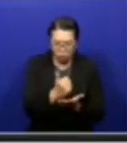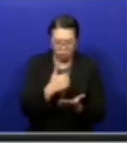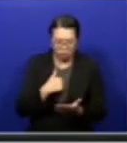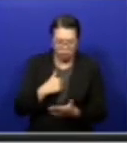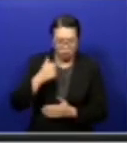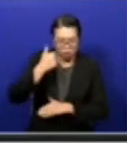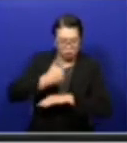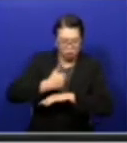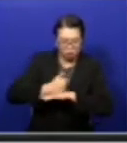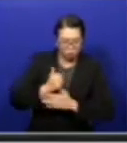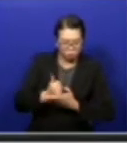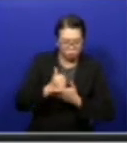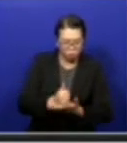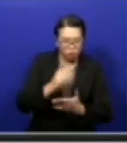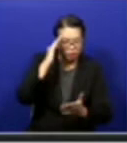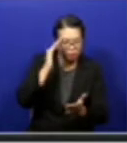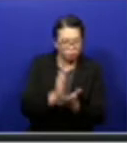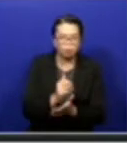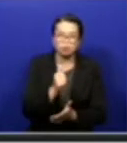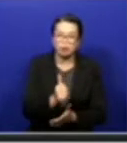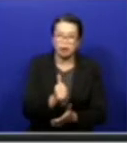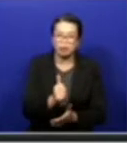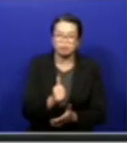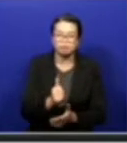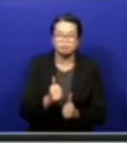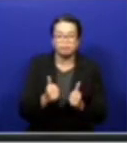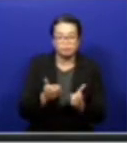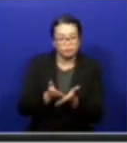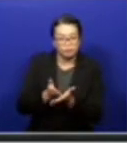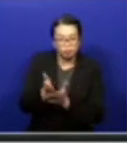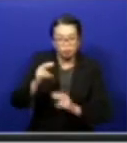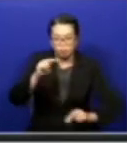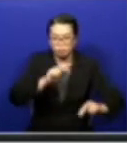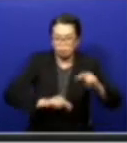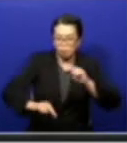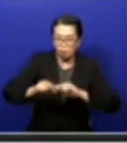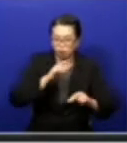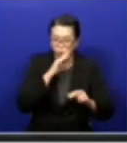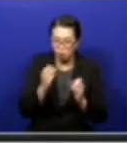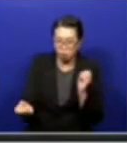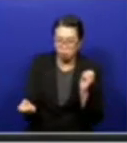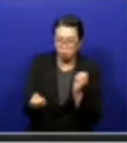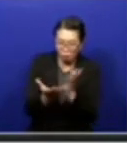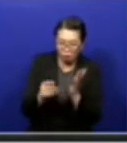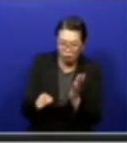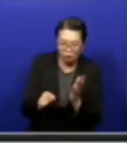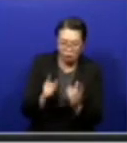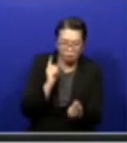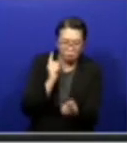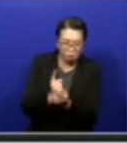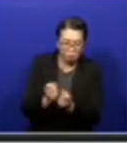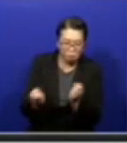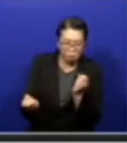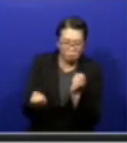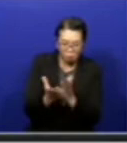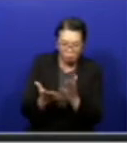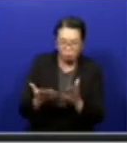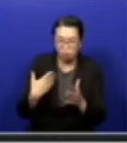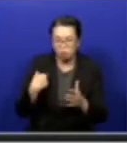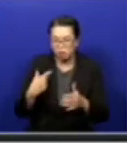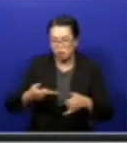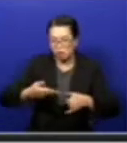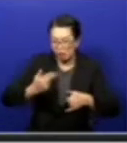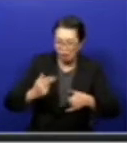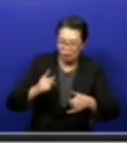เห็นด้วยทั้งนั้นล่ะครับหรือแม้กระทั่งฝ่ายปกครองทันทีที่เกิดเหตุเมื่อเกิดเหตุร้ายมีการฆ่